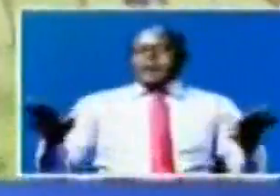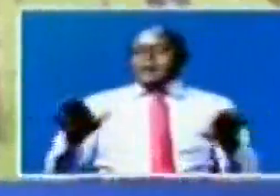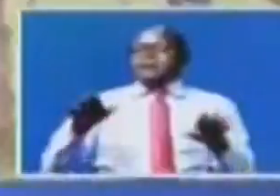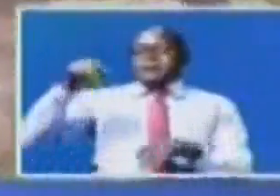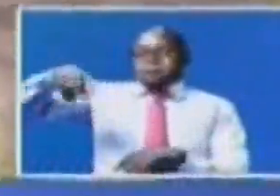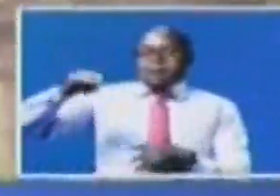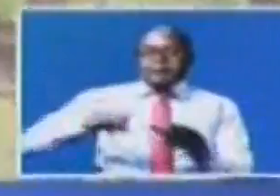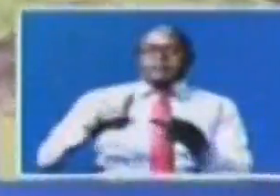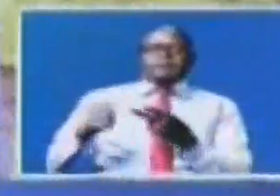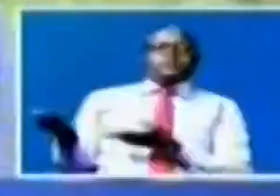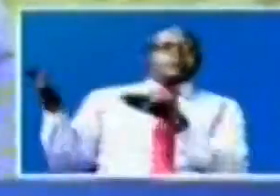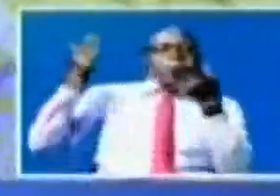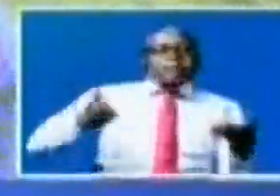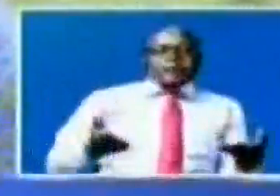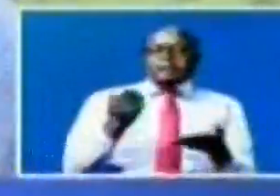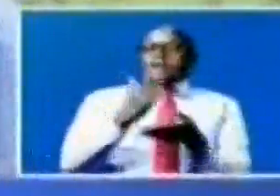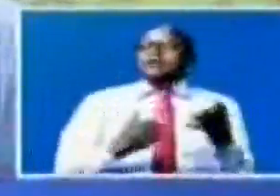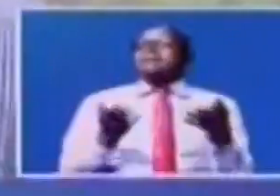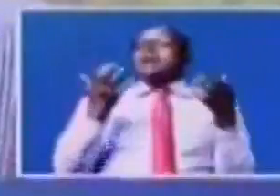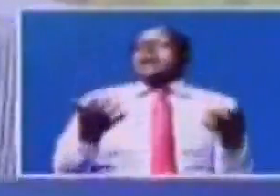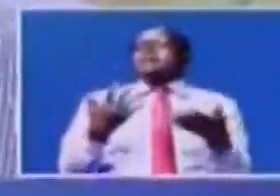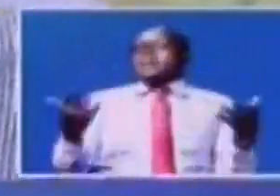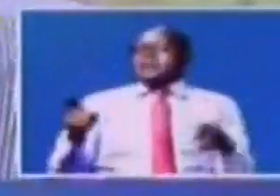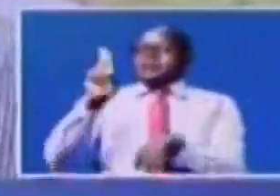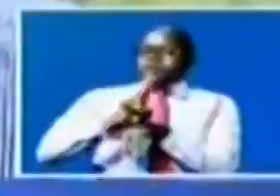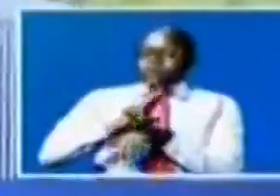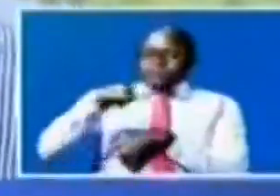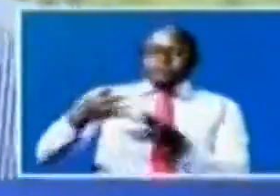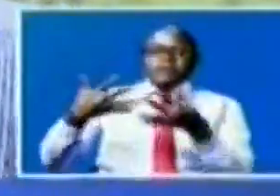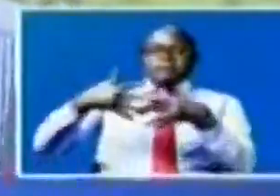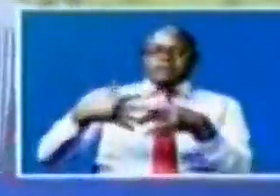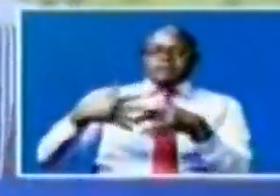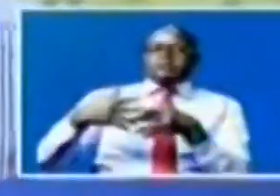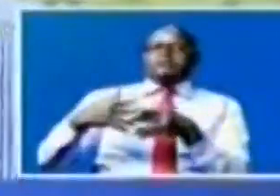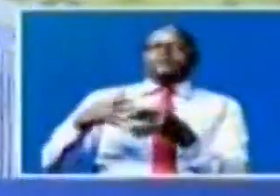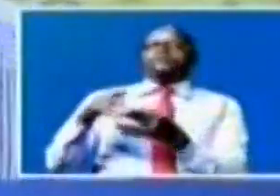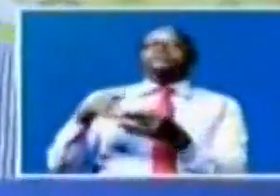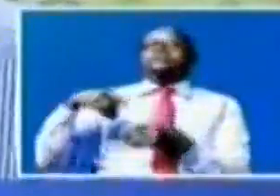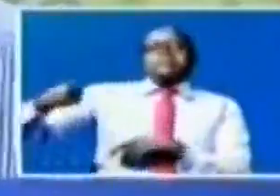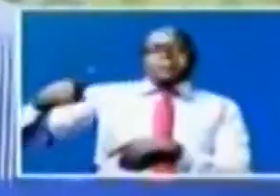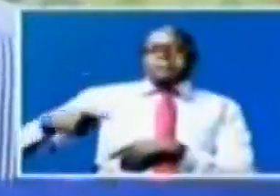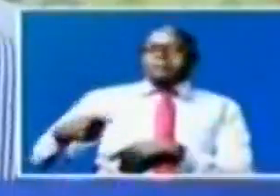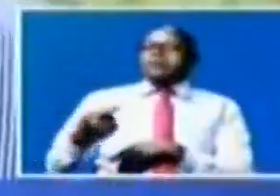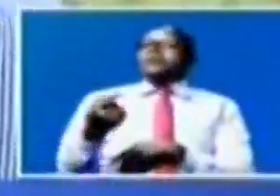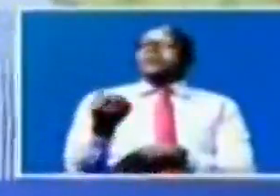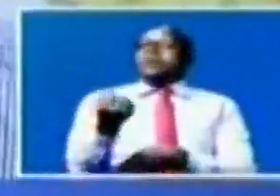na hata kubeba mizigo, na wakati mwingine unatumia mashini hii kuweza kusaga mahindi na kutengeneza unga wa sima.